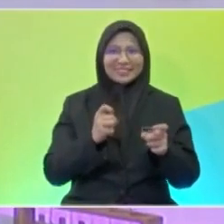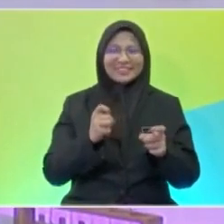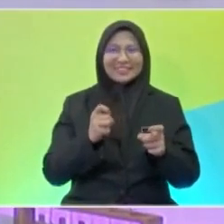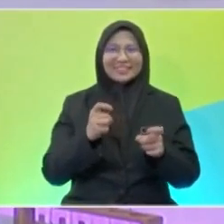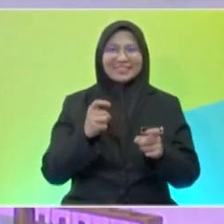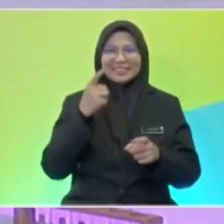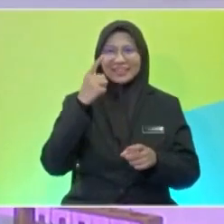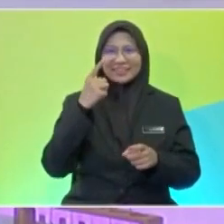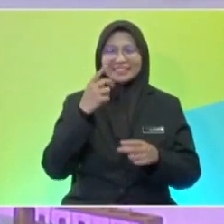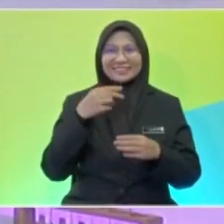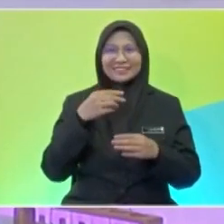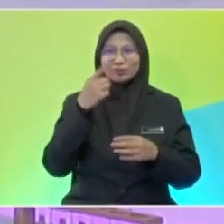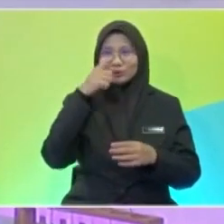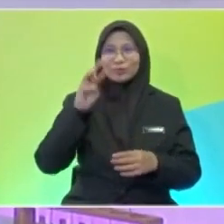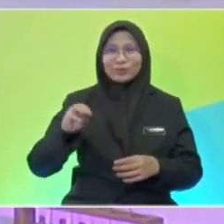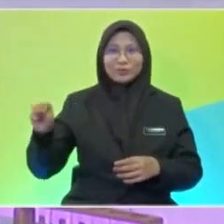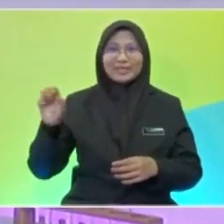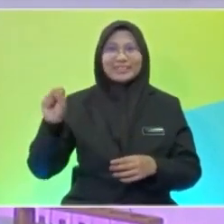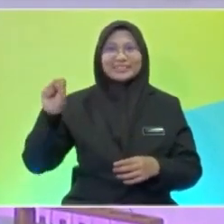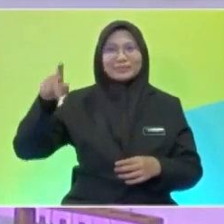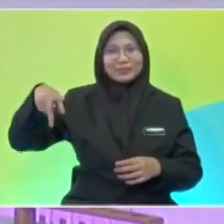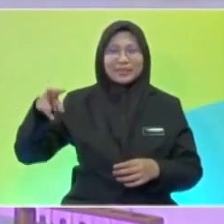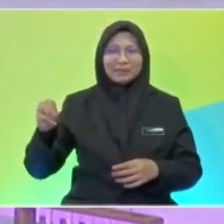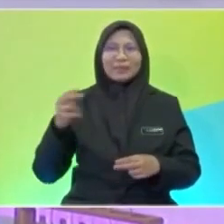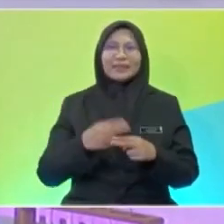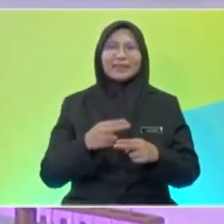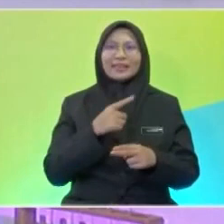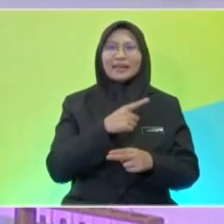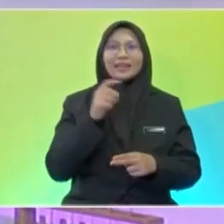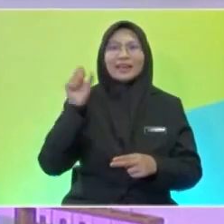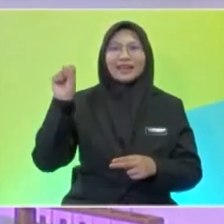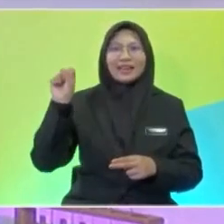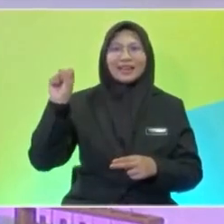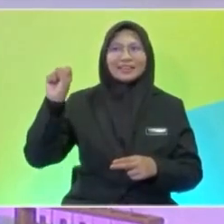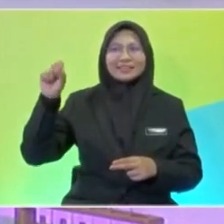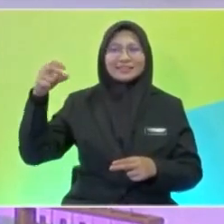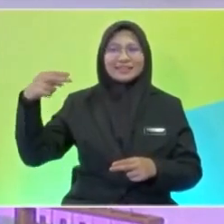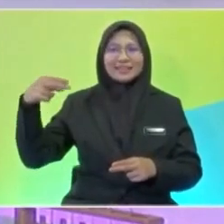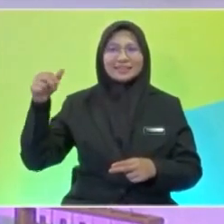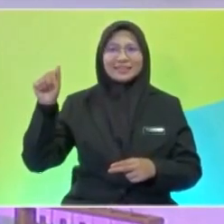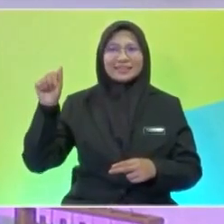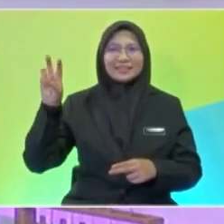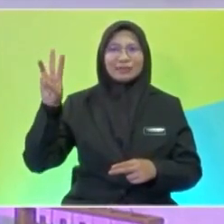di rumah namun saya hanifson dan mata pelajaran apa yang sama-sama kita lihat ini Tentunya